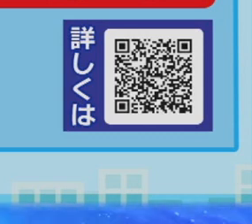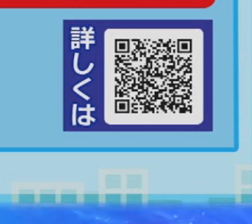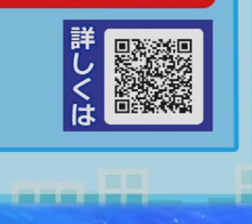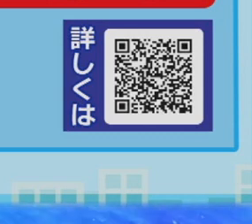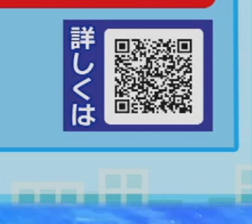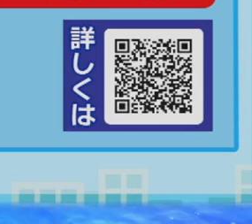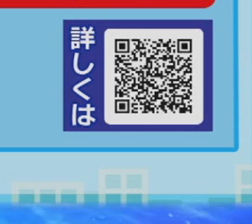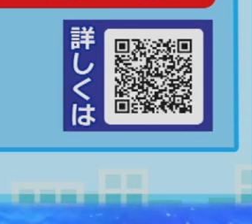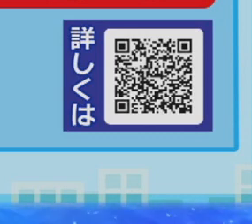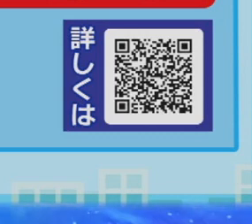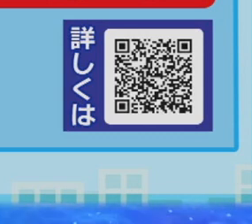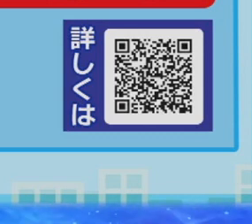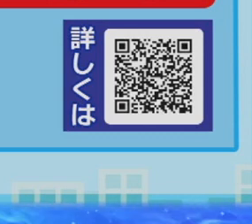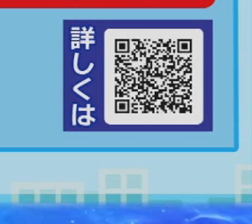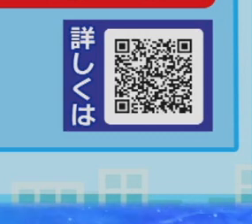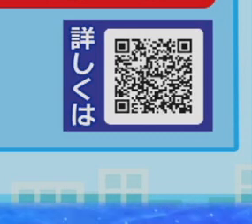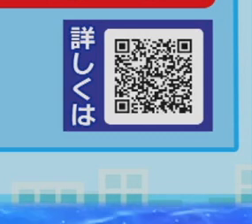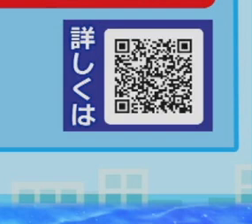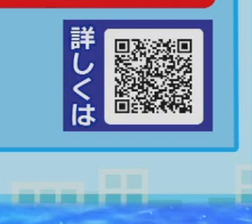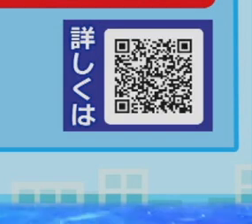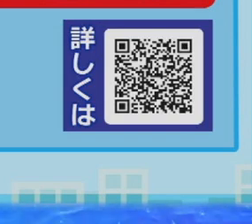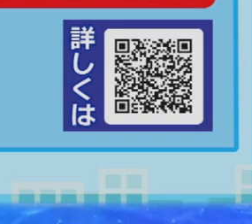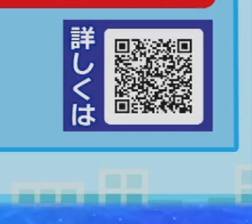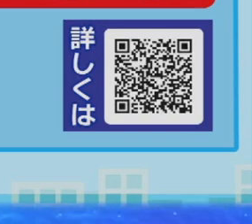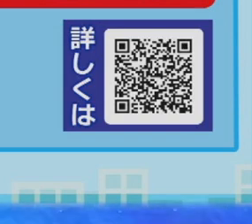対応しています。